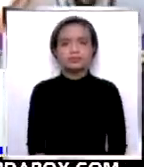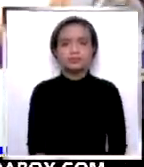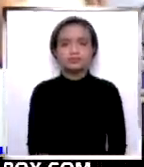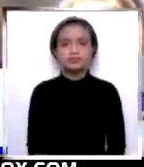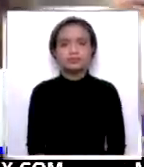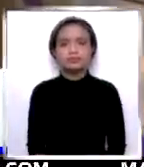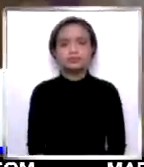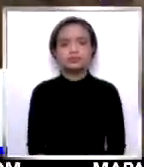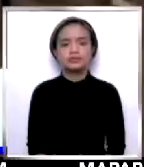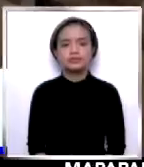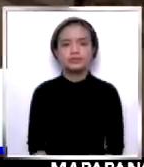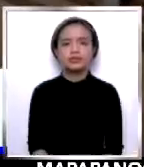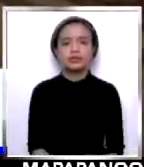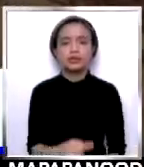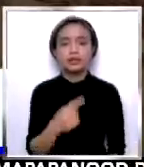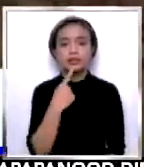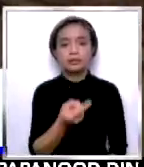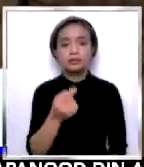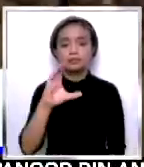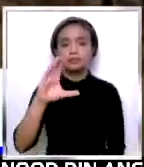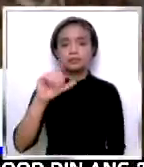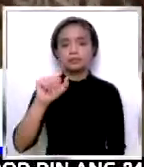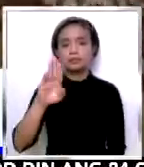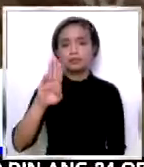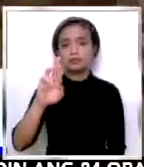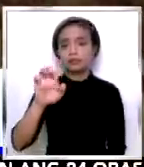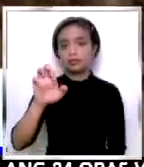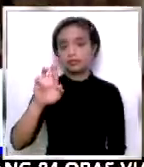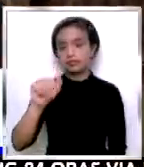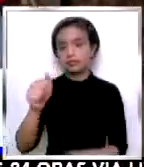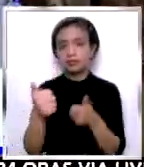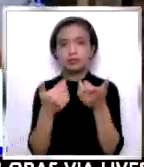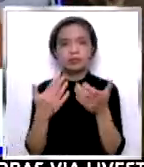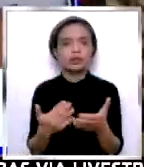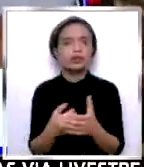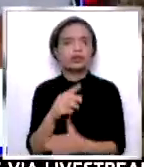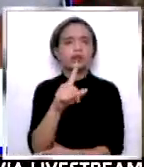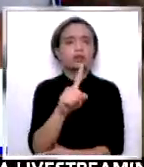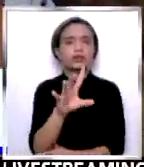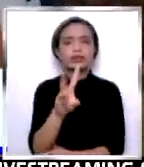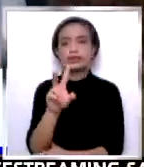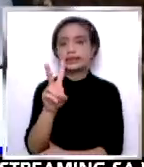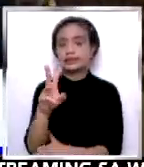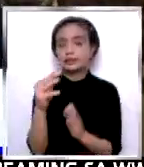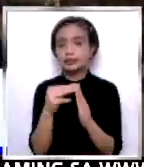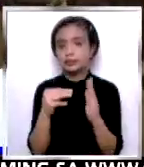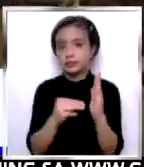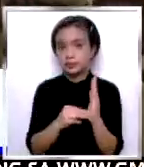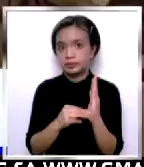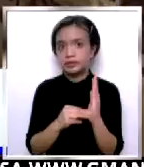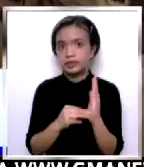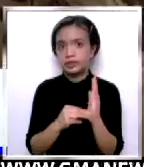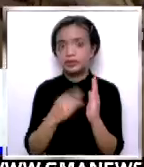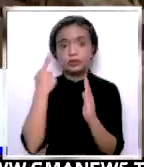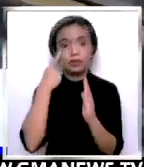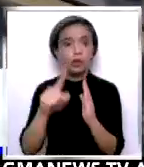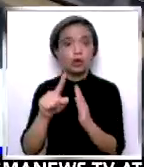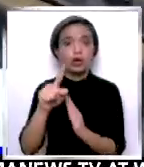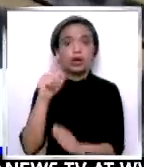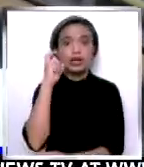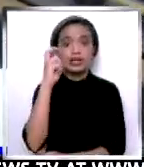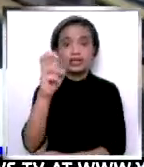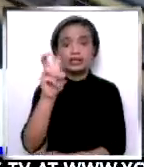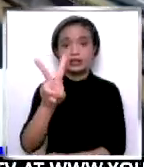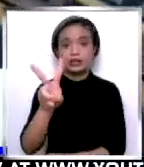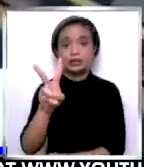Ayon kay Cabrera, sa National Expenditure Program, may 162 million pesos na nakalaan sa LRT 2 para sa subsidiya